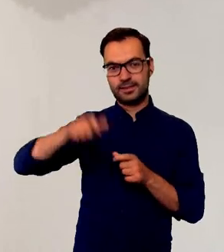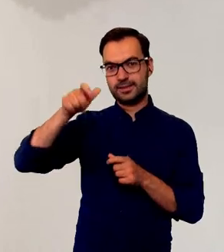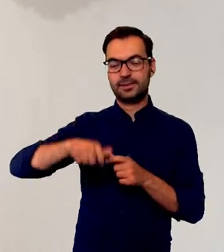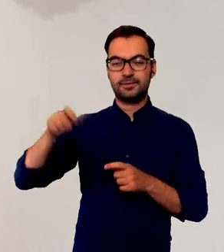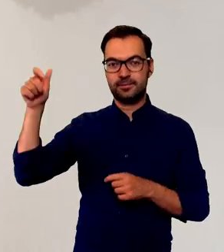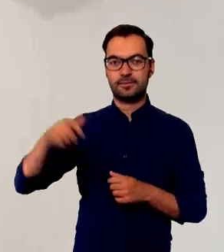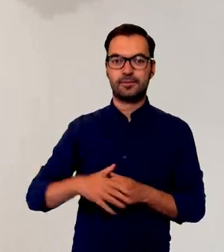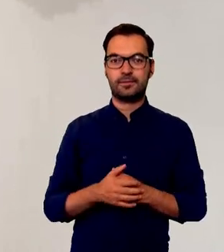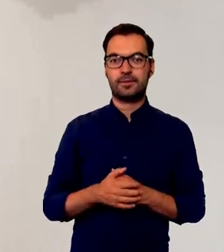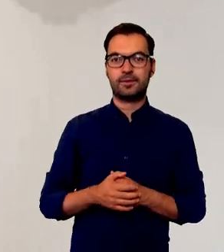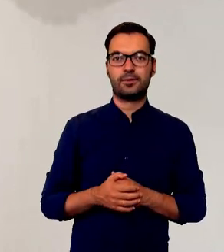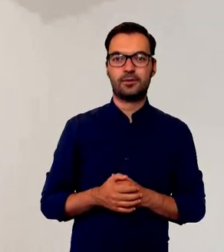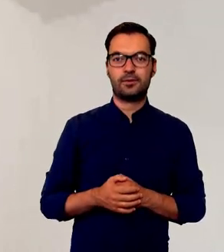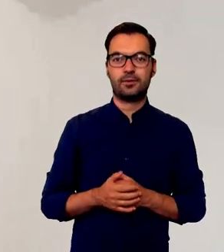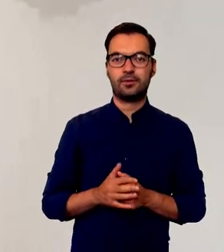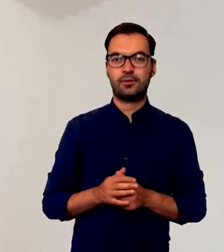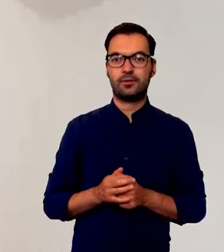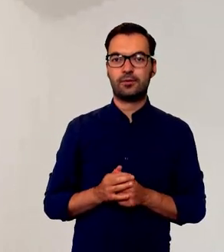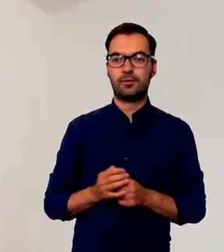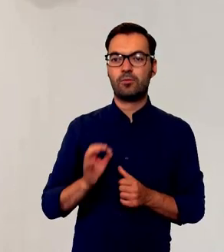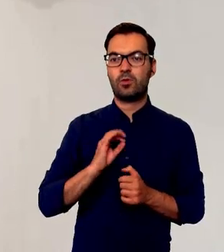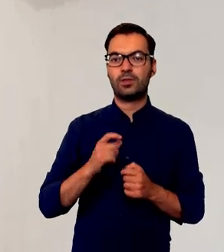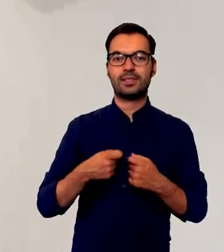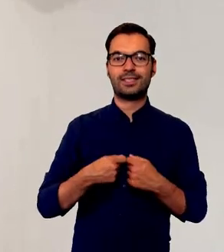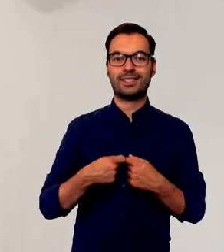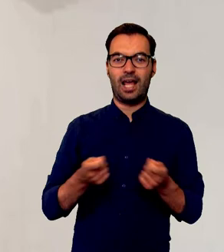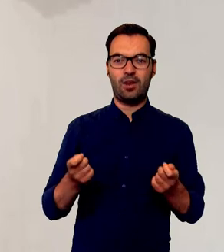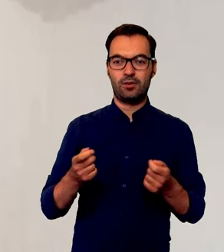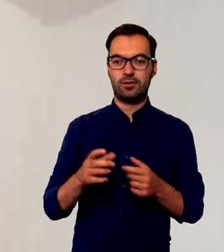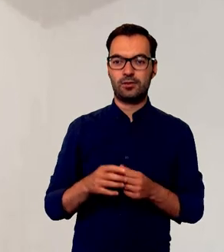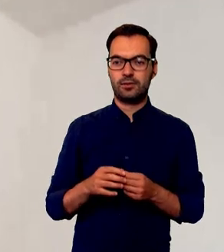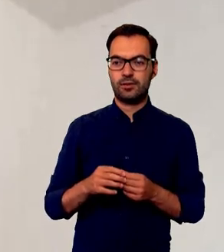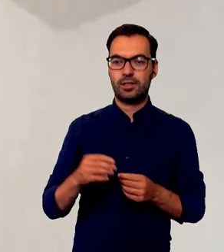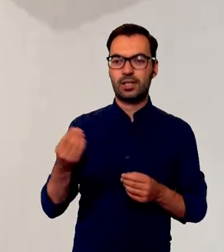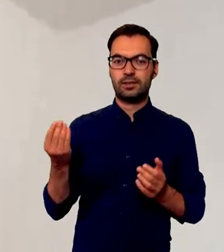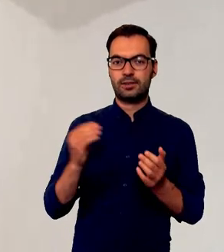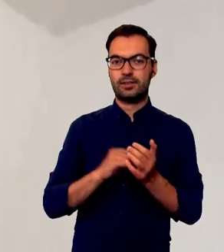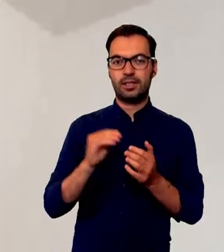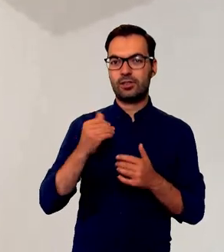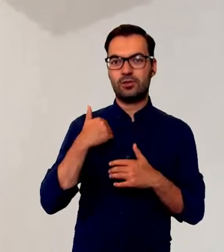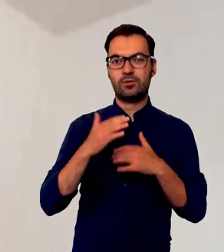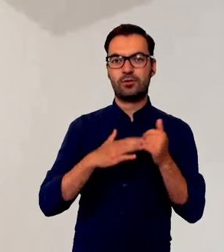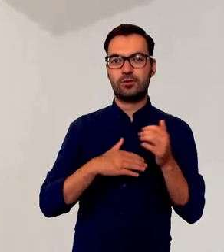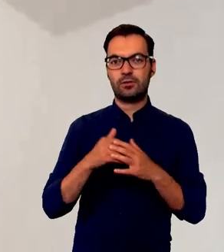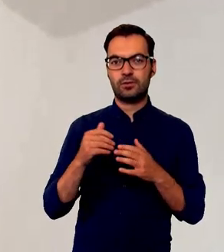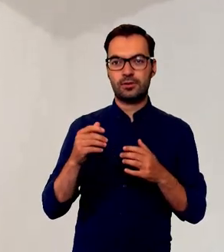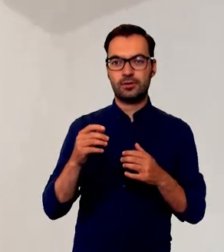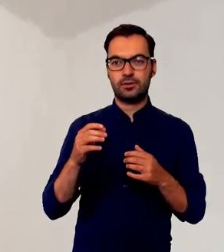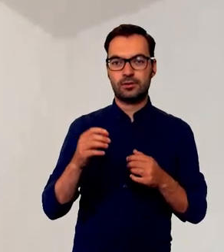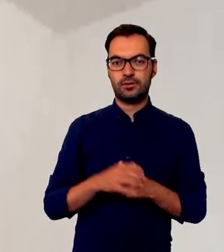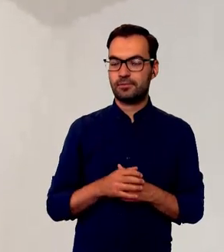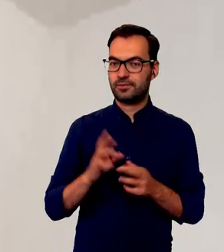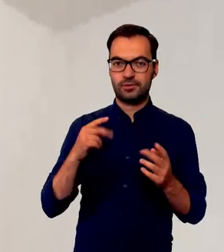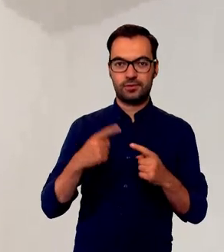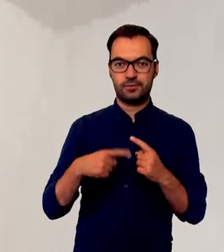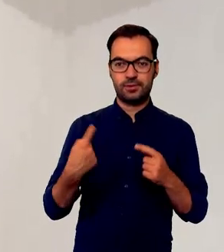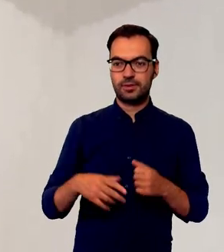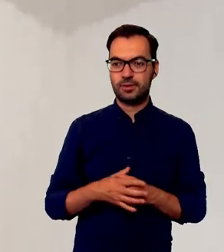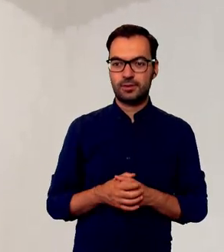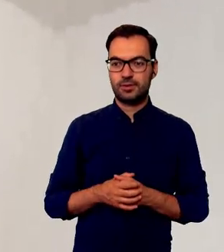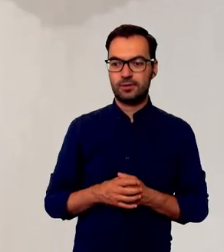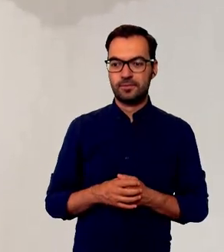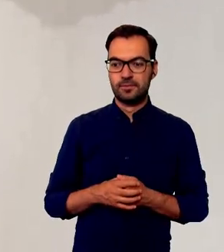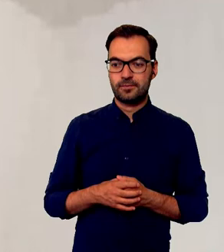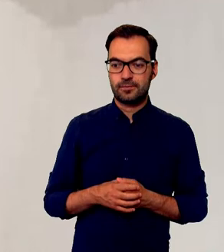Zemocjowano mój salon, jak jeszcze był w budowie Saks Fifth Avenue. Wiele